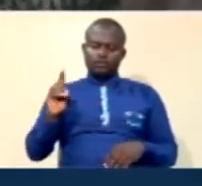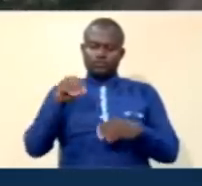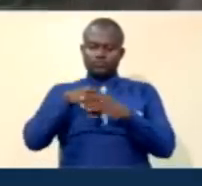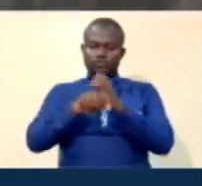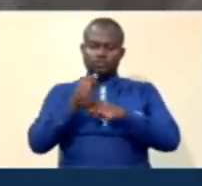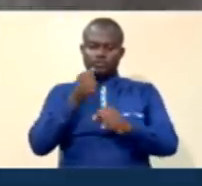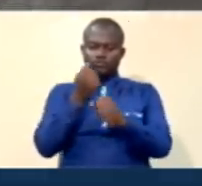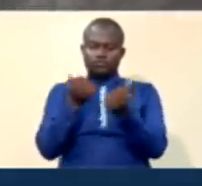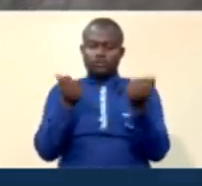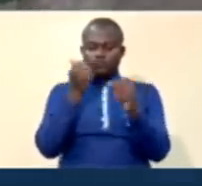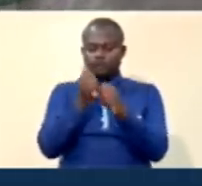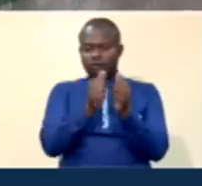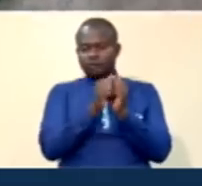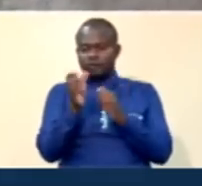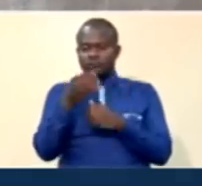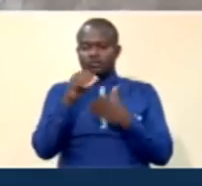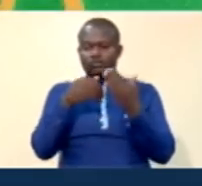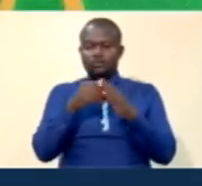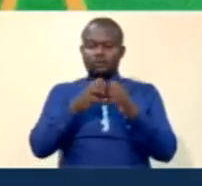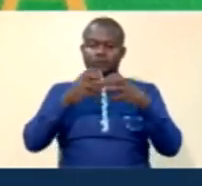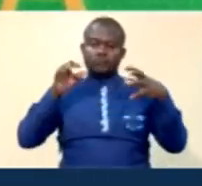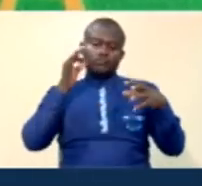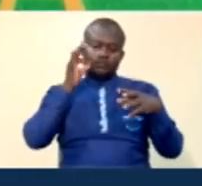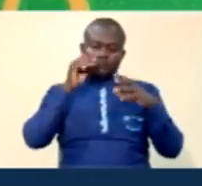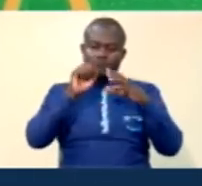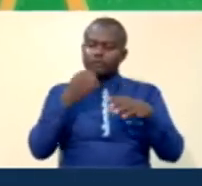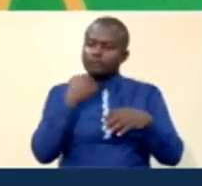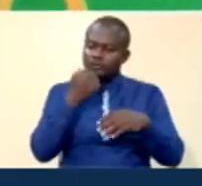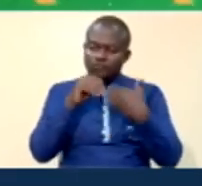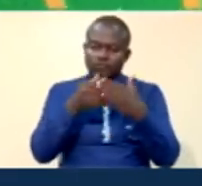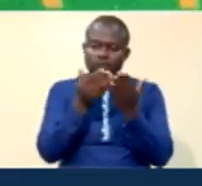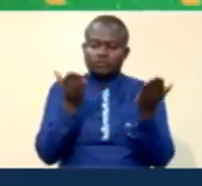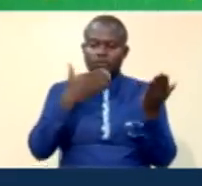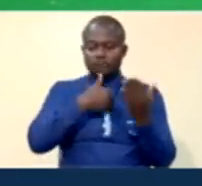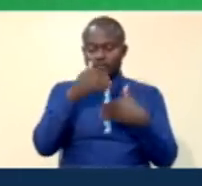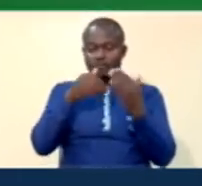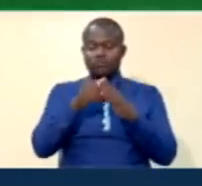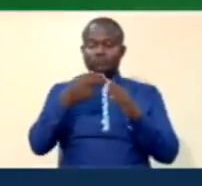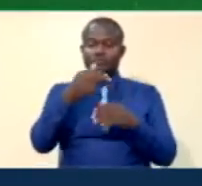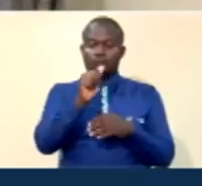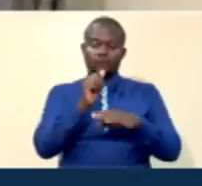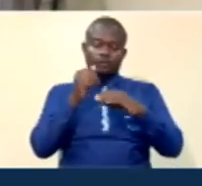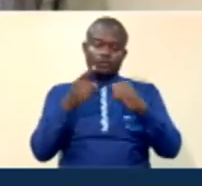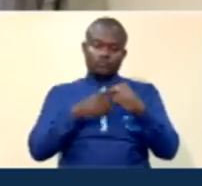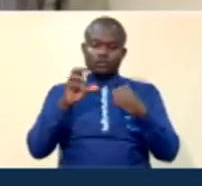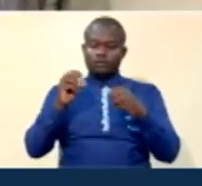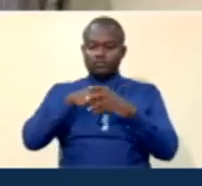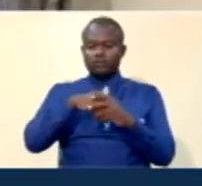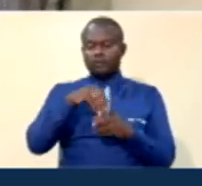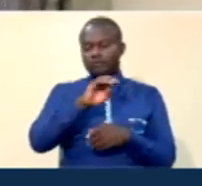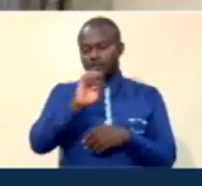gikorwa, ubu irakorana na koperative z'ubutubuzi bw'imbuto y'ibigori, ikaba ifite hegitari 600 mu ntara